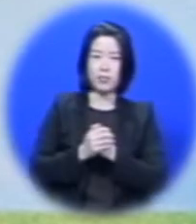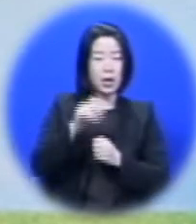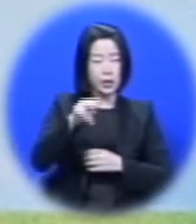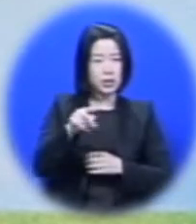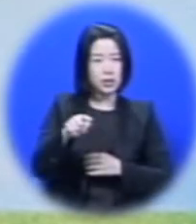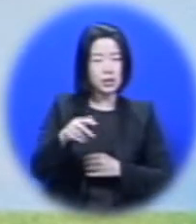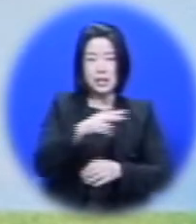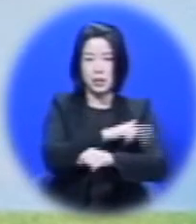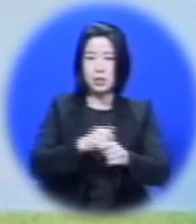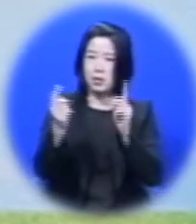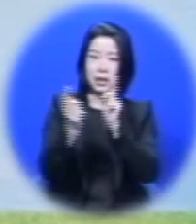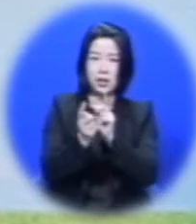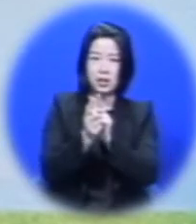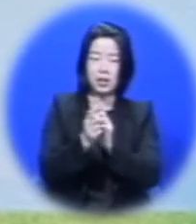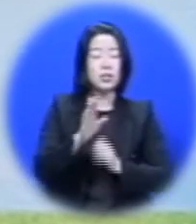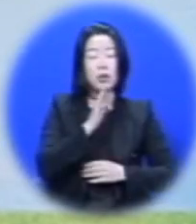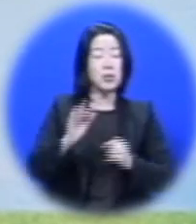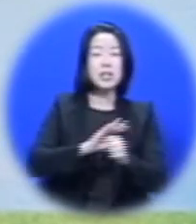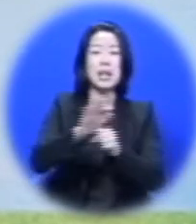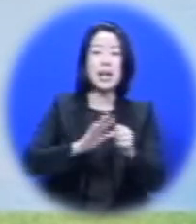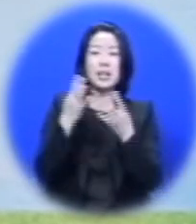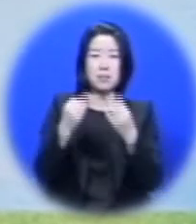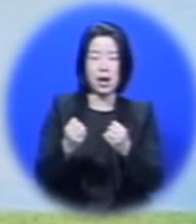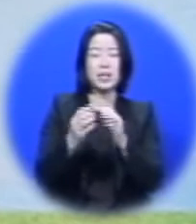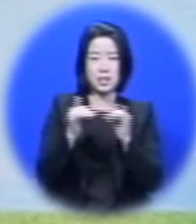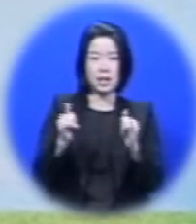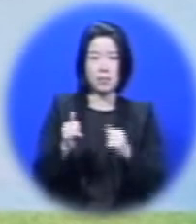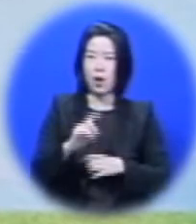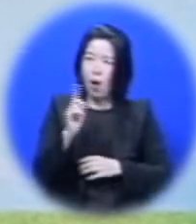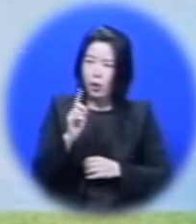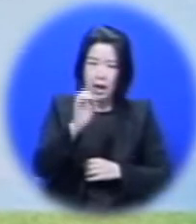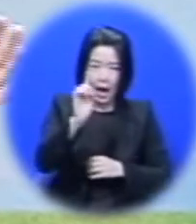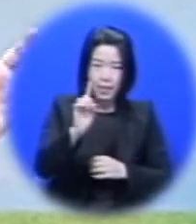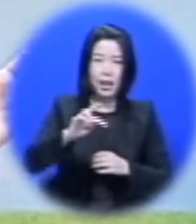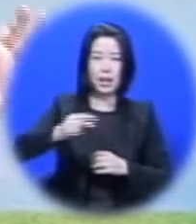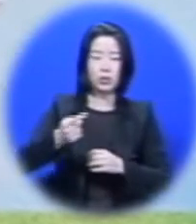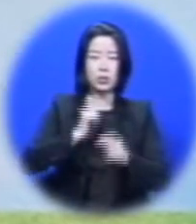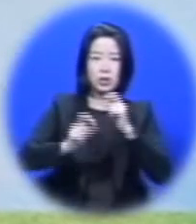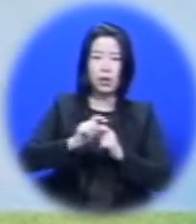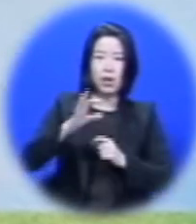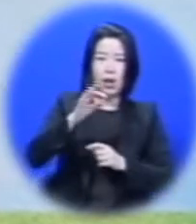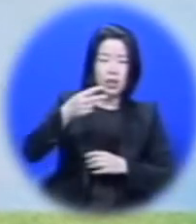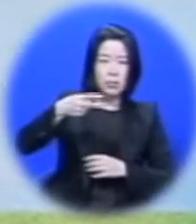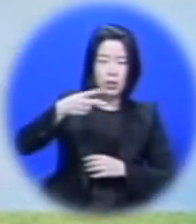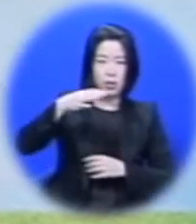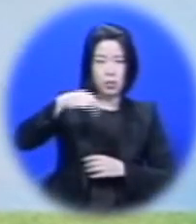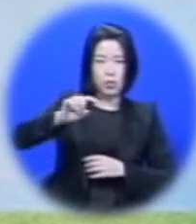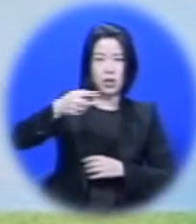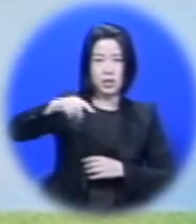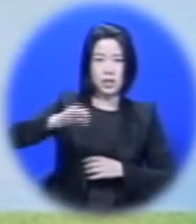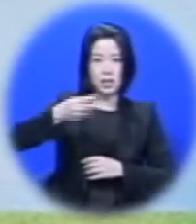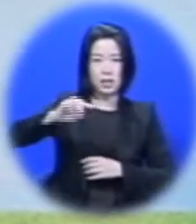그 집사님을 만났는데 참 사랑이 많으신 분. 어떻게 하나라도 더 저를 워싱턴 DC를 보여주려고 애를